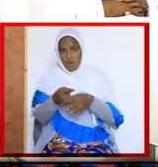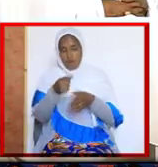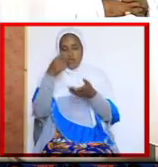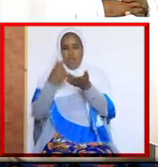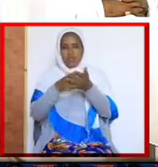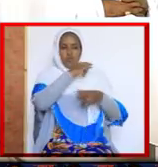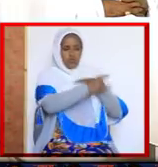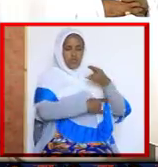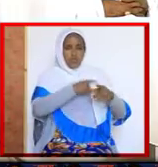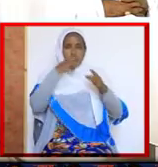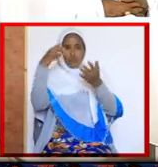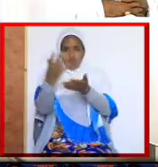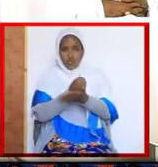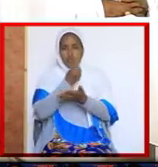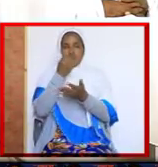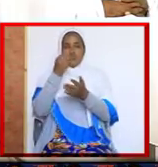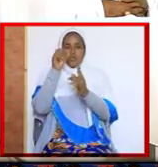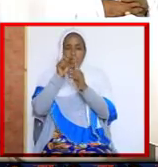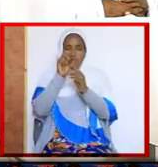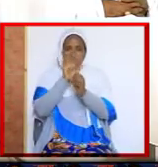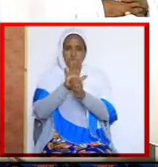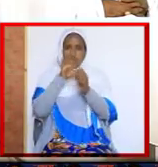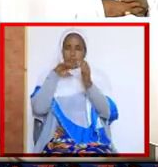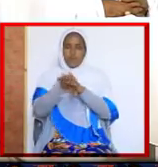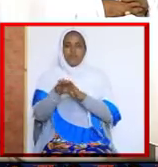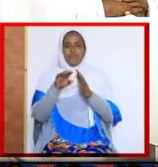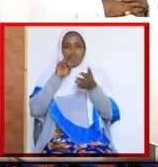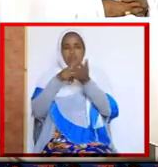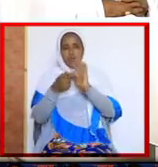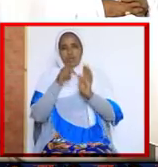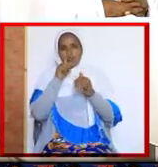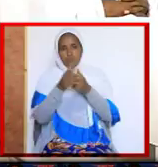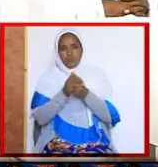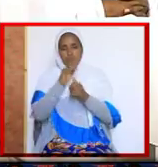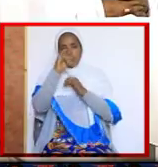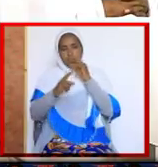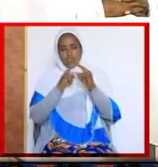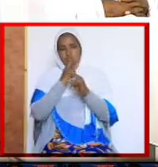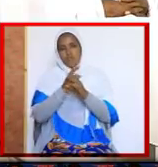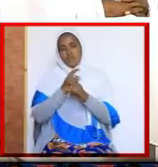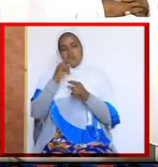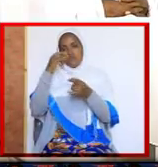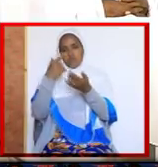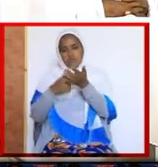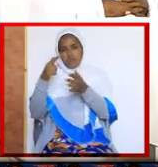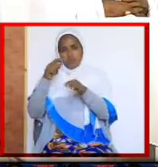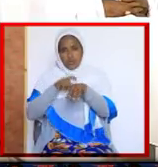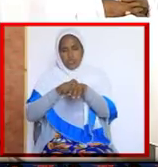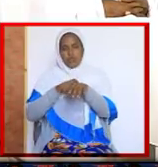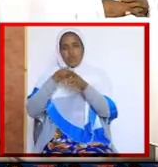ቃል የገባበትን ሃይመት አብርሃም ጋር ይመሰላል ማለት ነው። በዘመን አብርሃም ነው። ሌላው ደግሞ መጻጉዕ ነው።